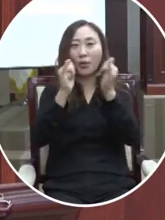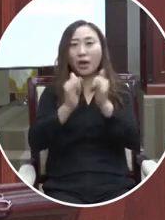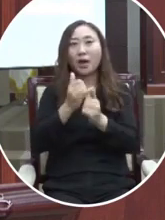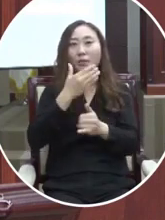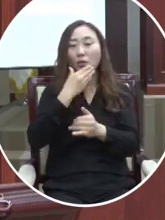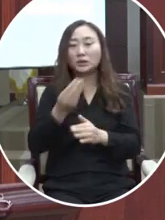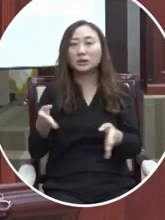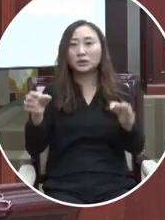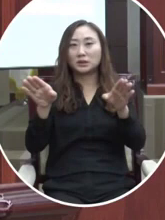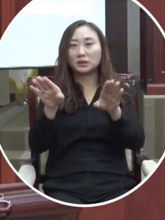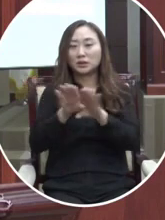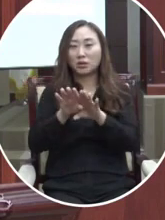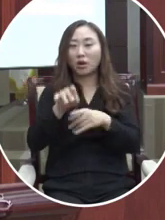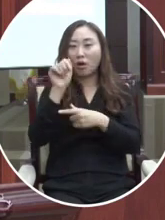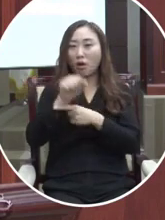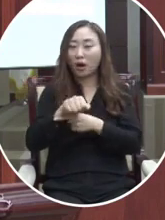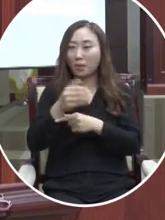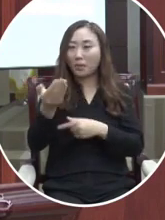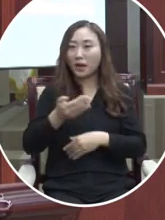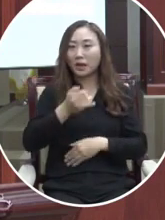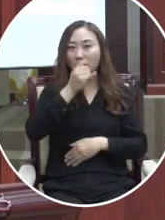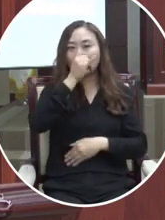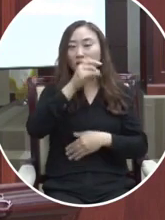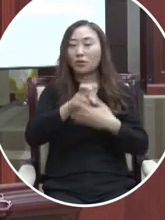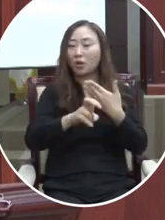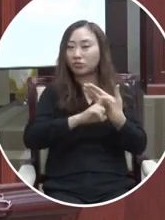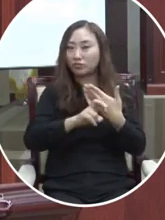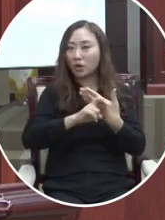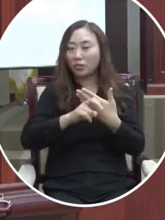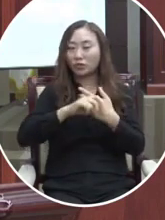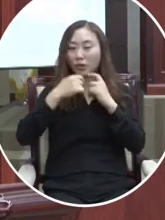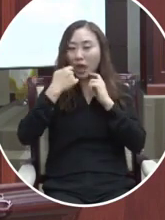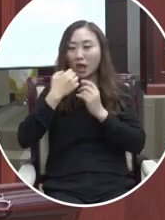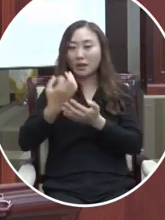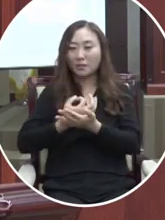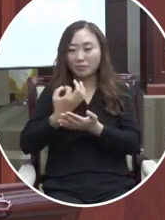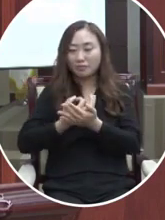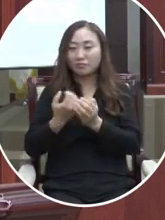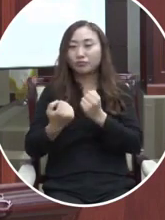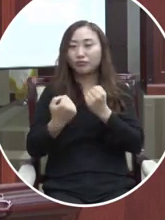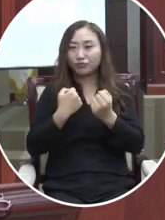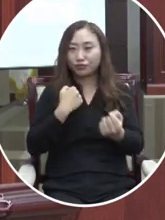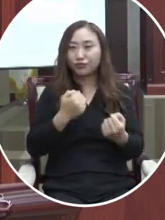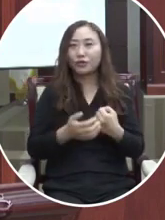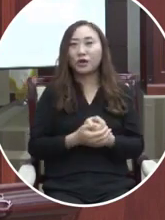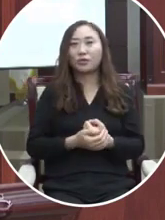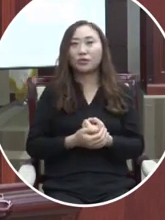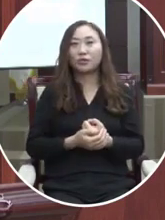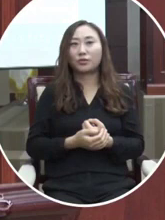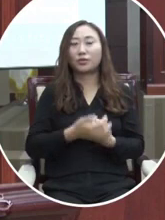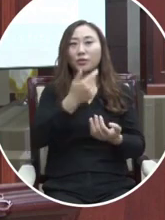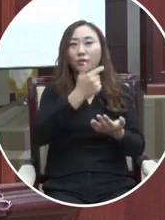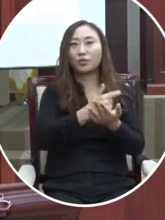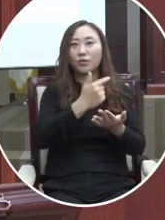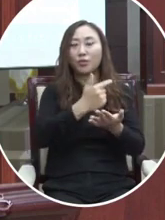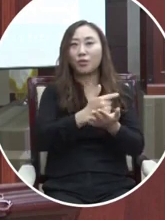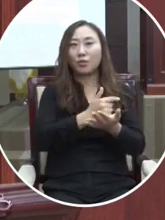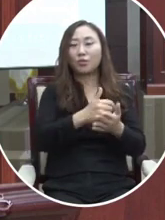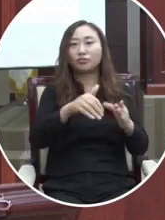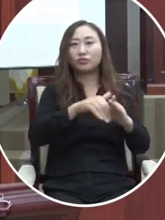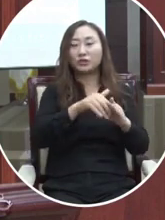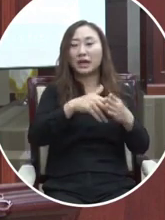아무런 문제없이 건축 인허가를 받아내 불법으로 영리를 추구하고 있음에도 불구하고 노원문화재단